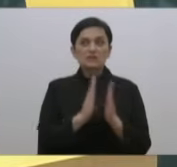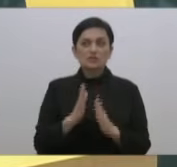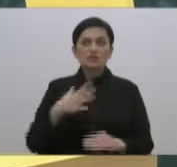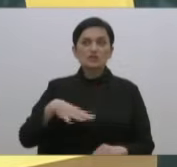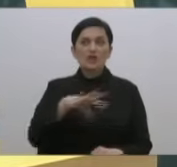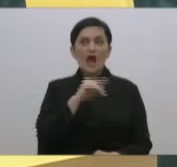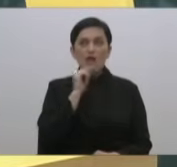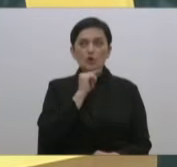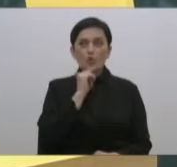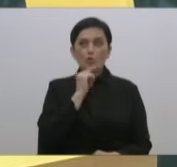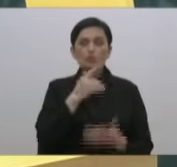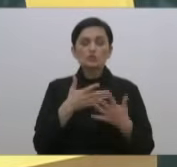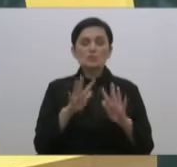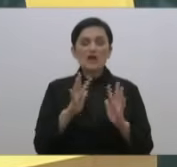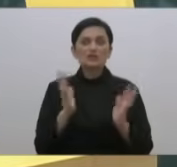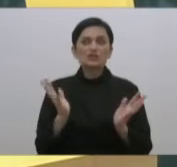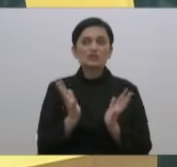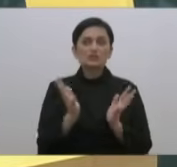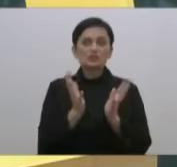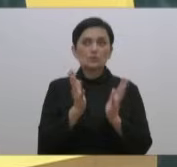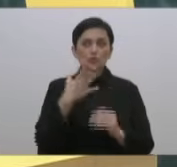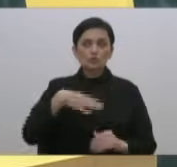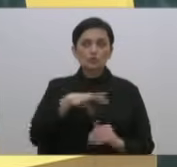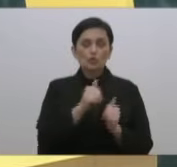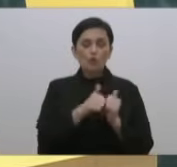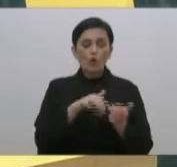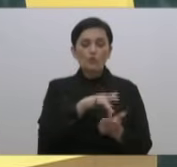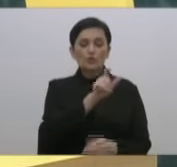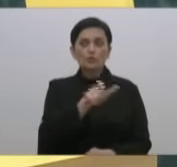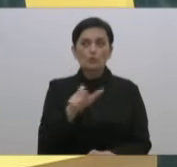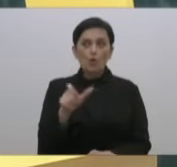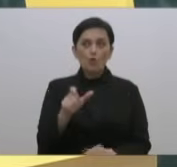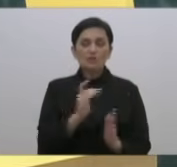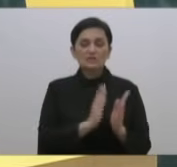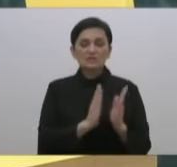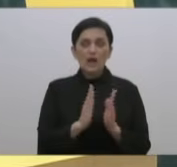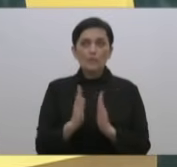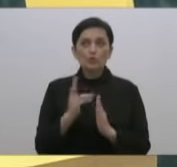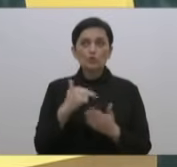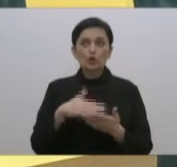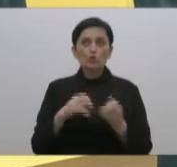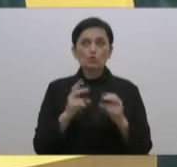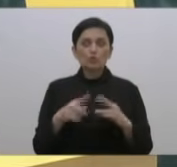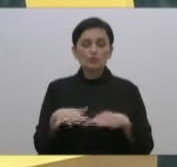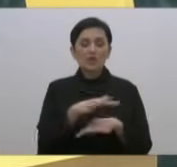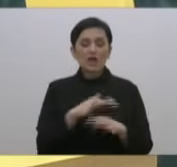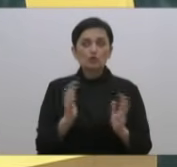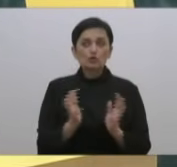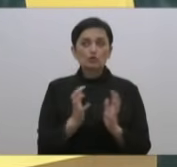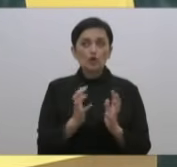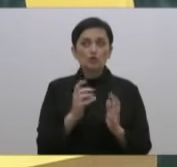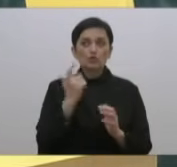ქვეყნის ეკონომიკის მეტი სტიმულირება, საქართველოს ყოველი მოქალაქისთვის სტაბილური და უსაფრთხო გარემო